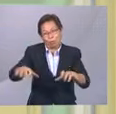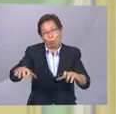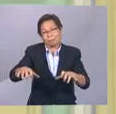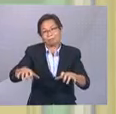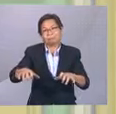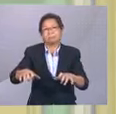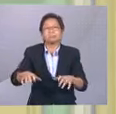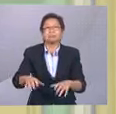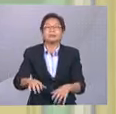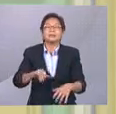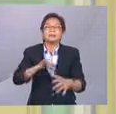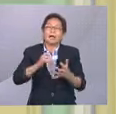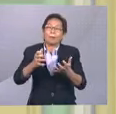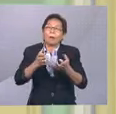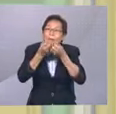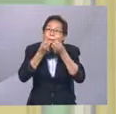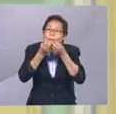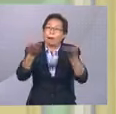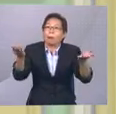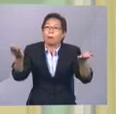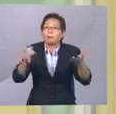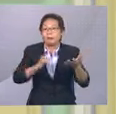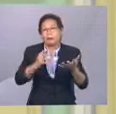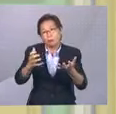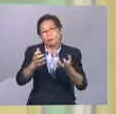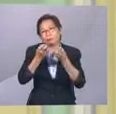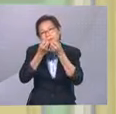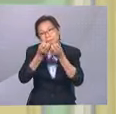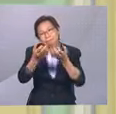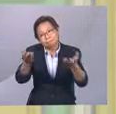ingin memaklumkan bahwa